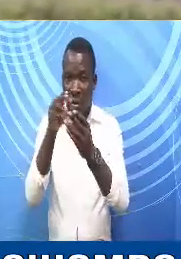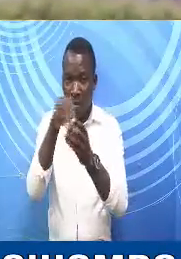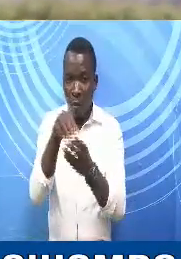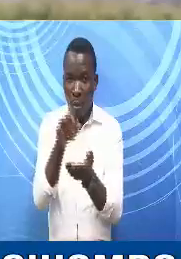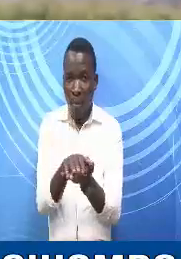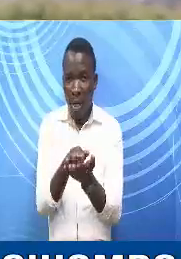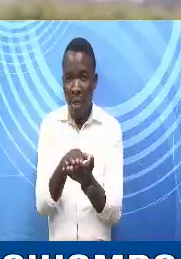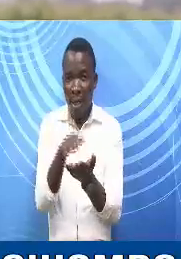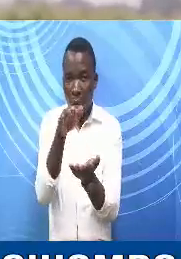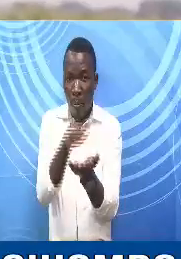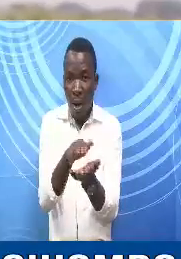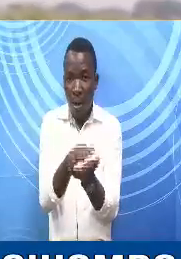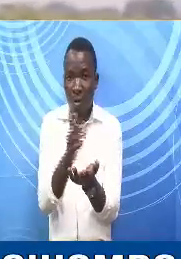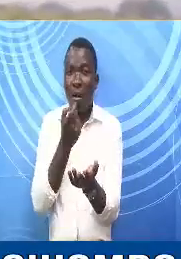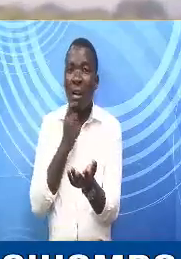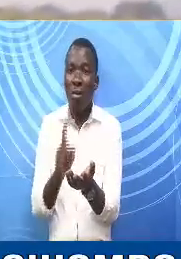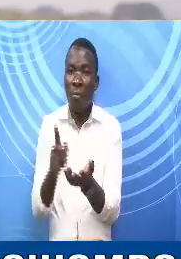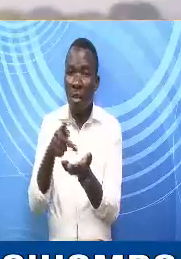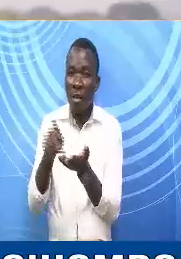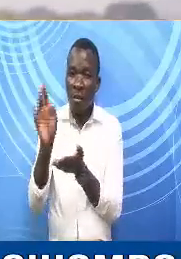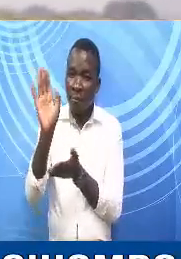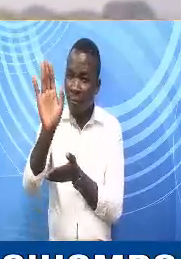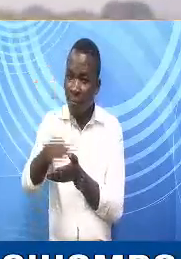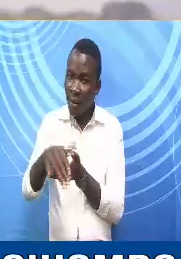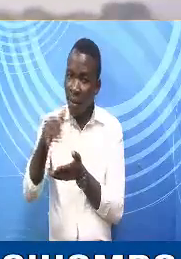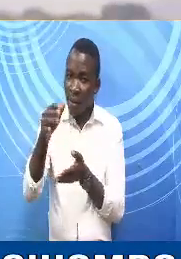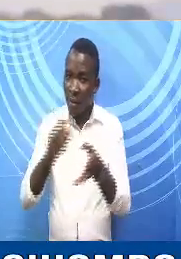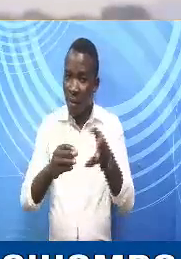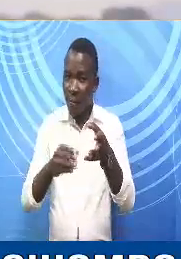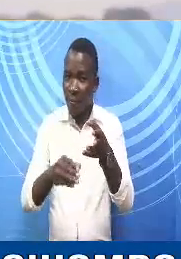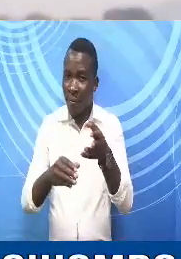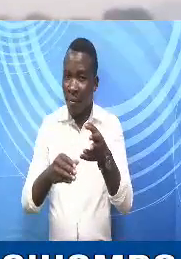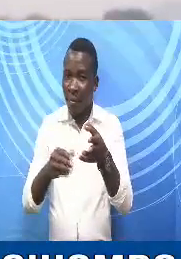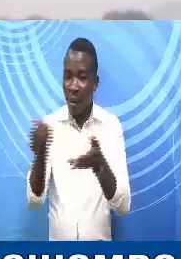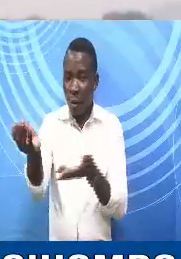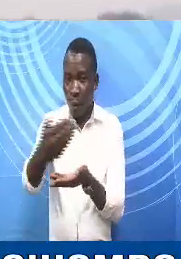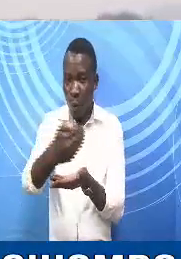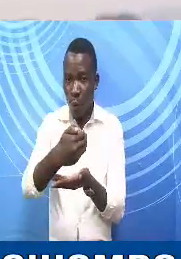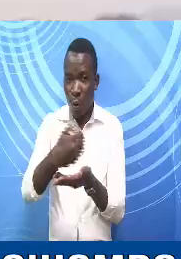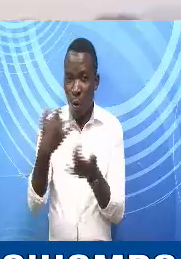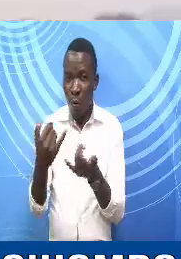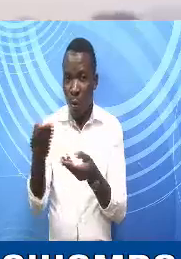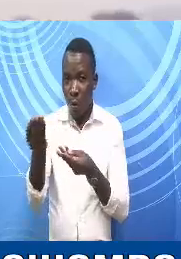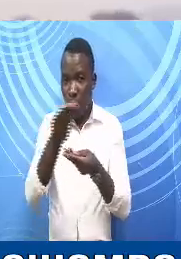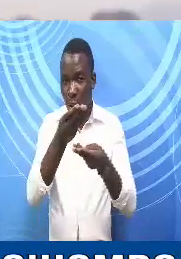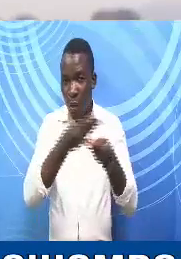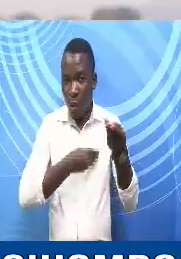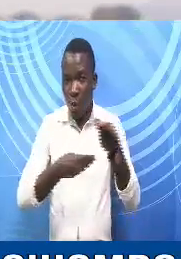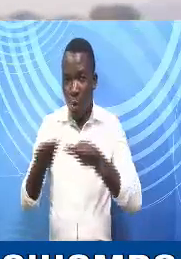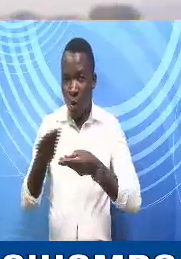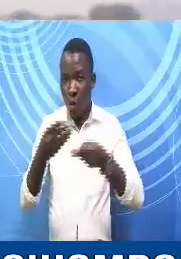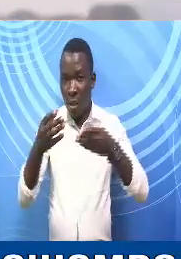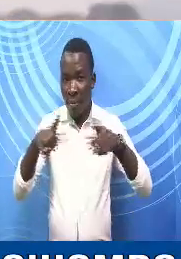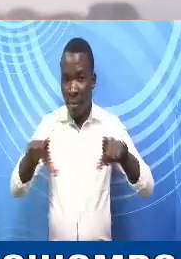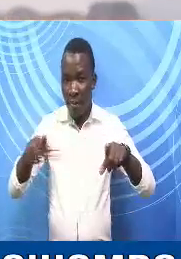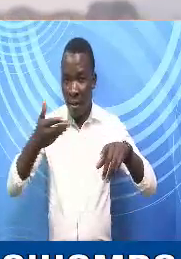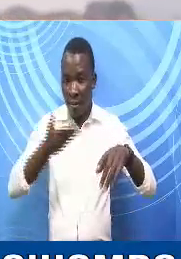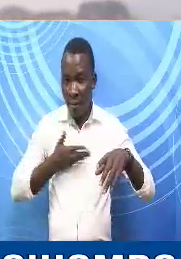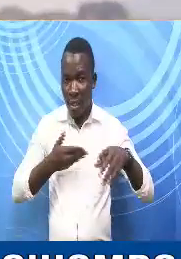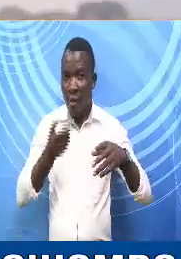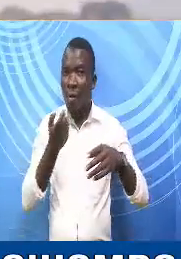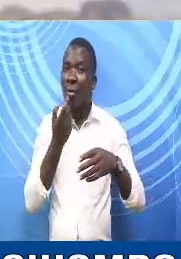ko banke twagombye kuba turi kuyishyura turi gusarura none banke tukaba tugiye kugurisha imirima twari dufite kugira ngo tubone uko